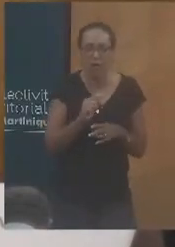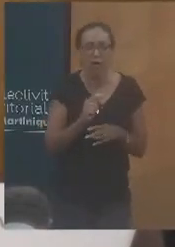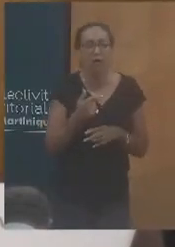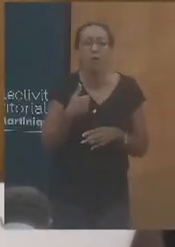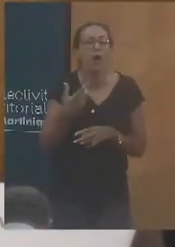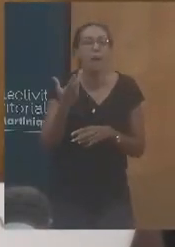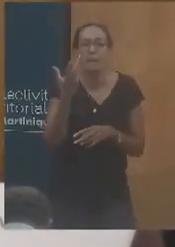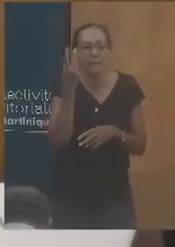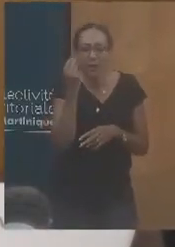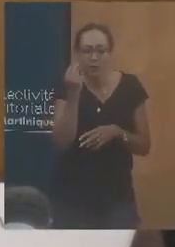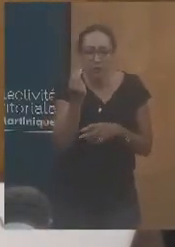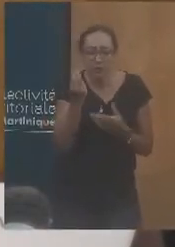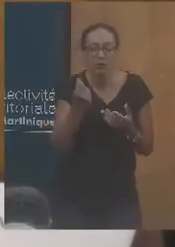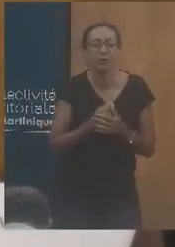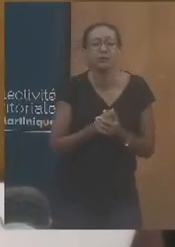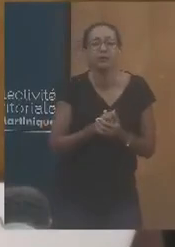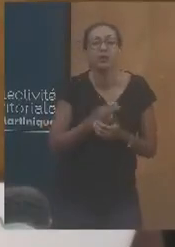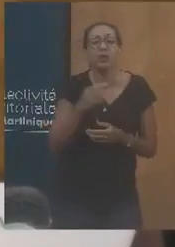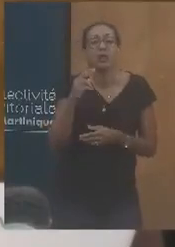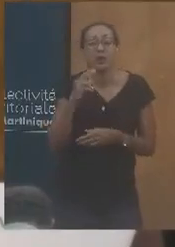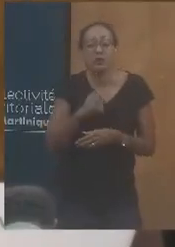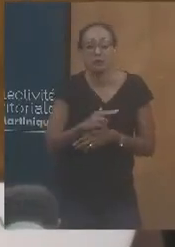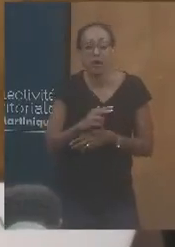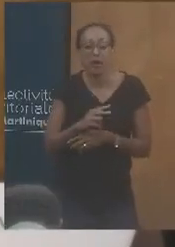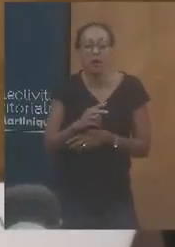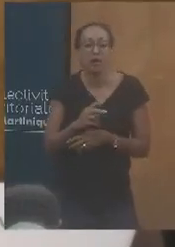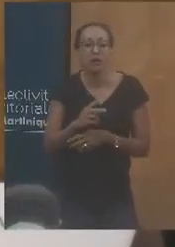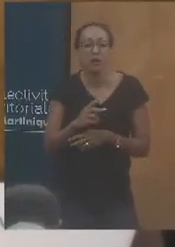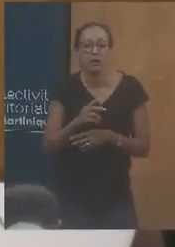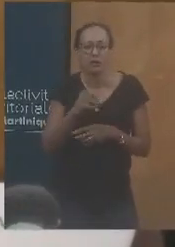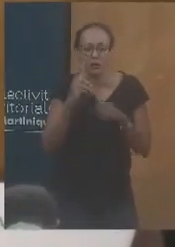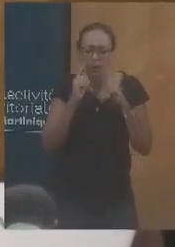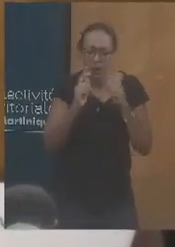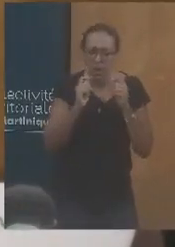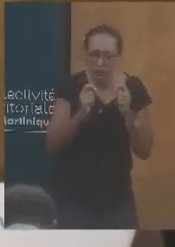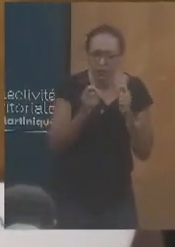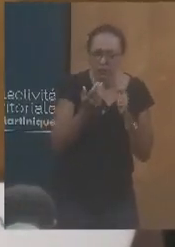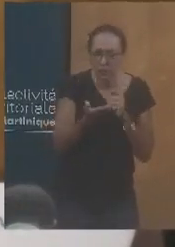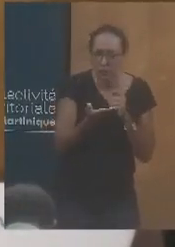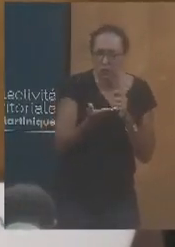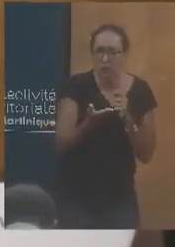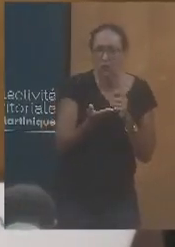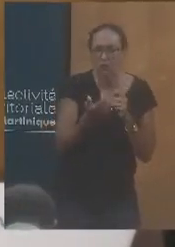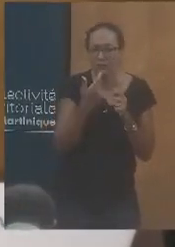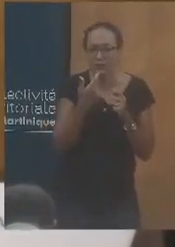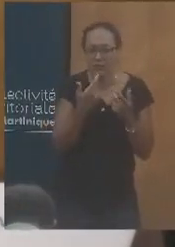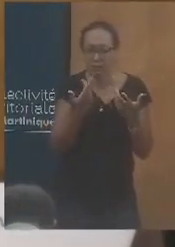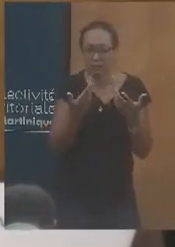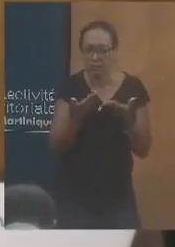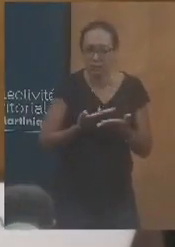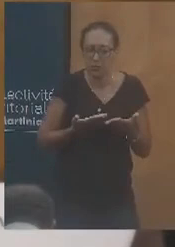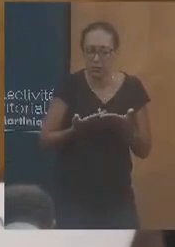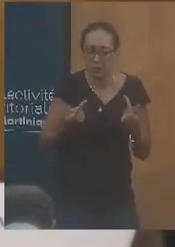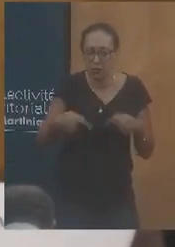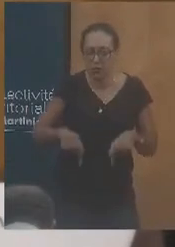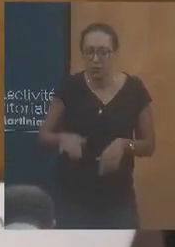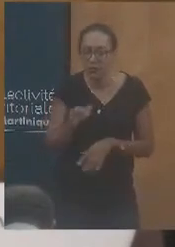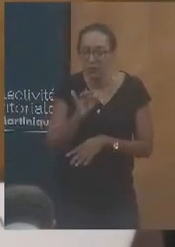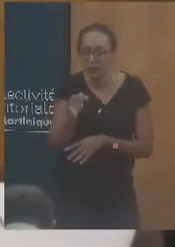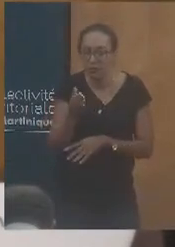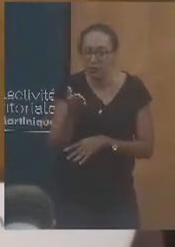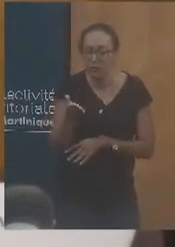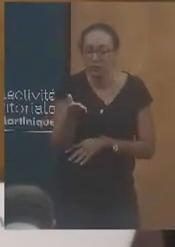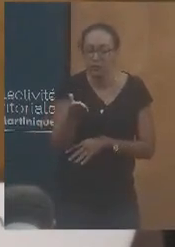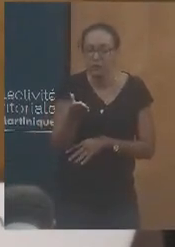pas cela. Alors j'attire l'attention dessus, c'est pour qu'on n'ait pas à rédiger ça de cette manière à envoyer à l'État français, parce qu'il y a quelque chose à faire. Donc il